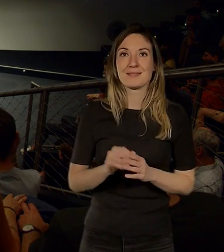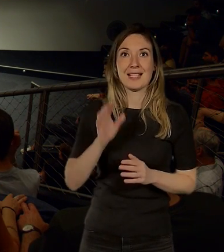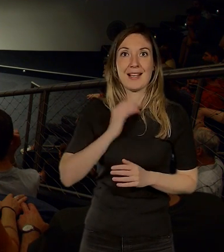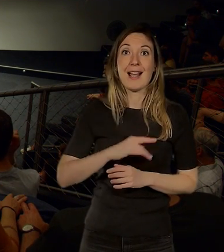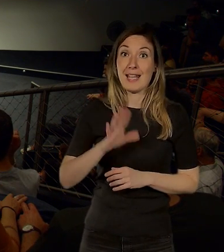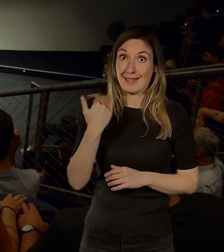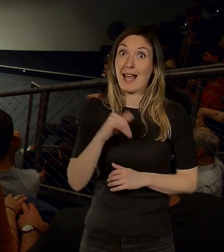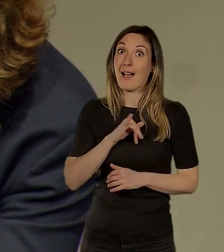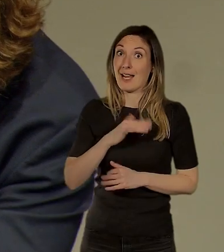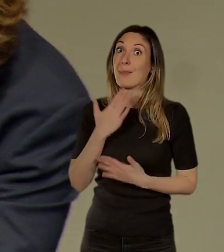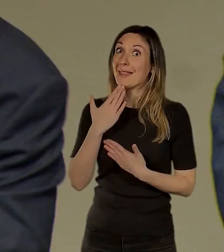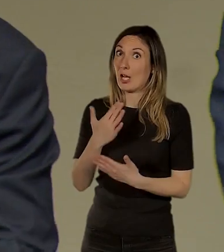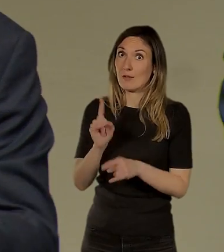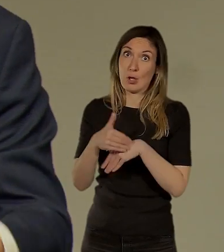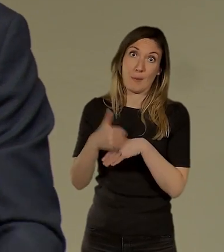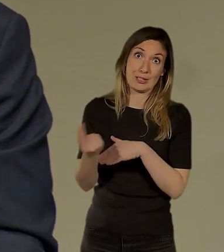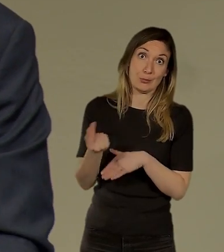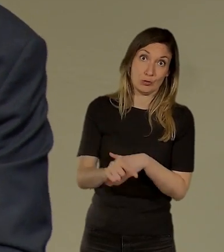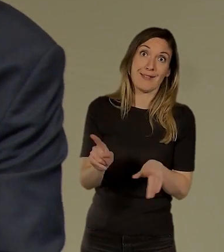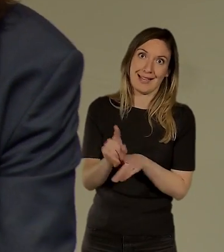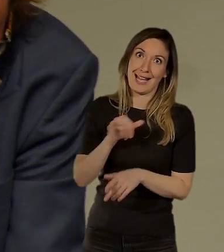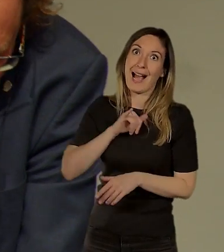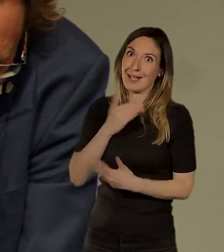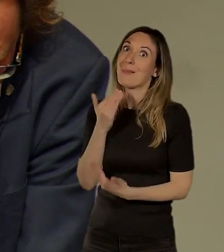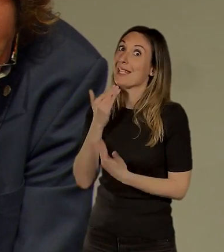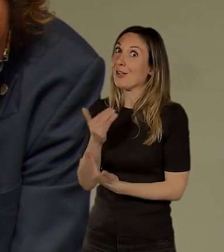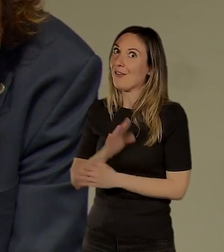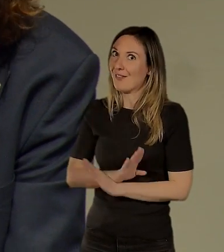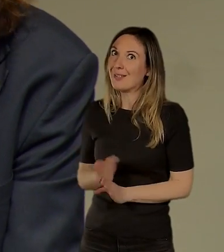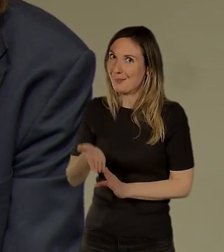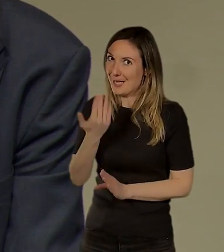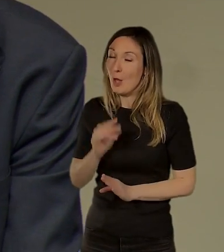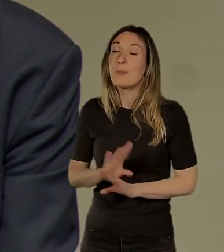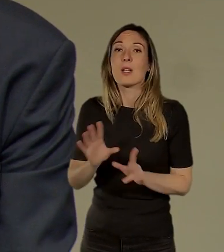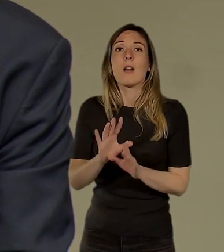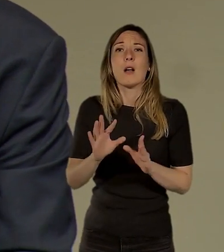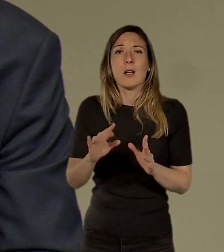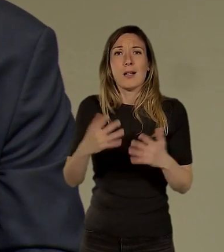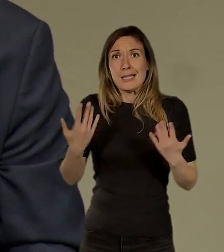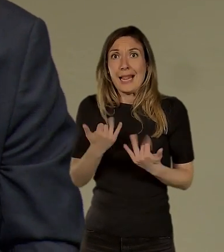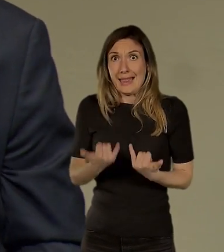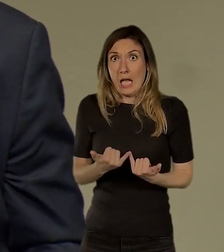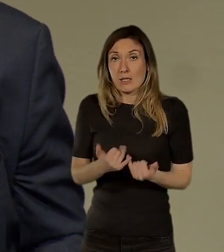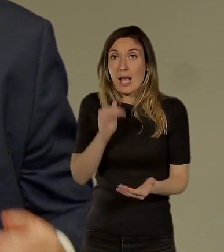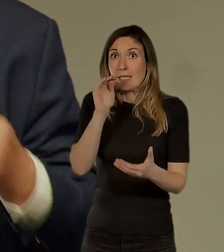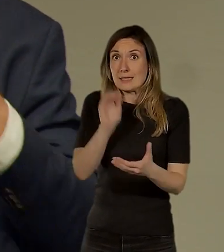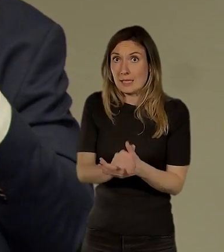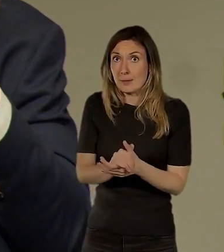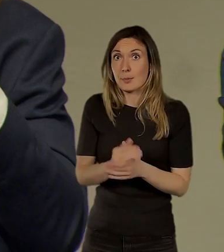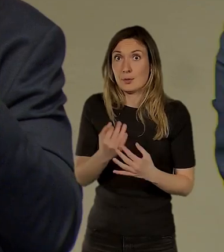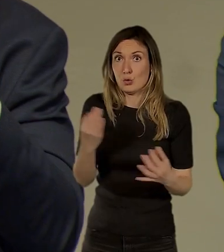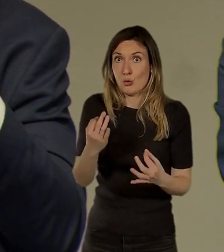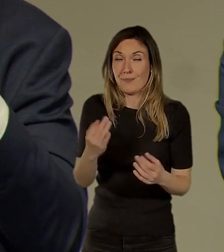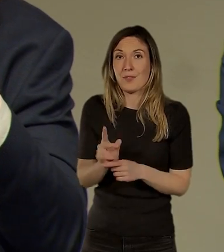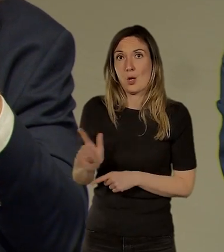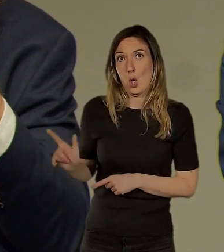Adamovi děkoval, ty jsi přišel později, ale jenom... Takhle, co my můžeme jako slíbit, oba vlastně se